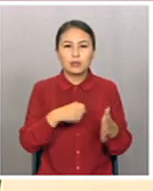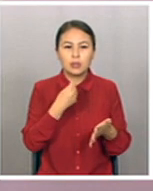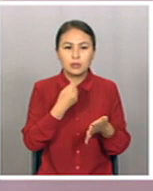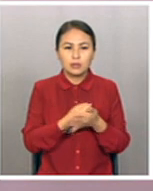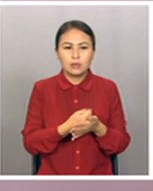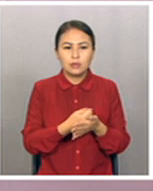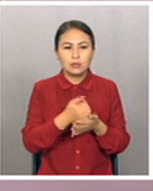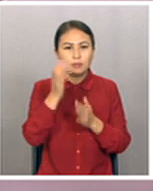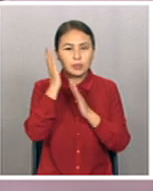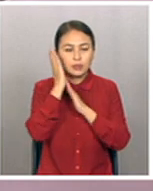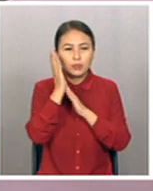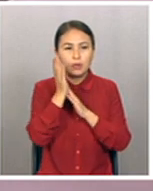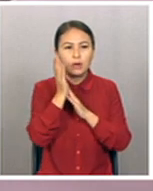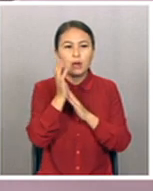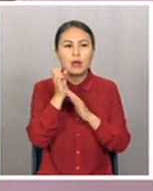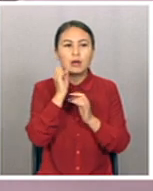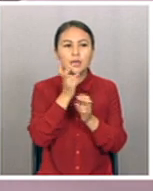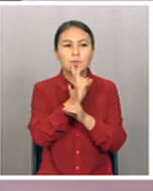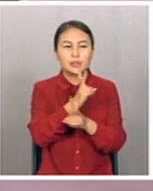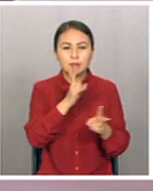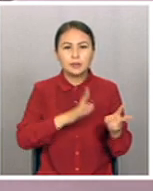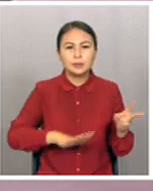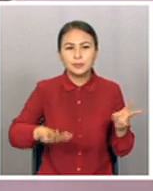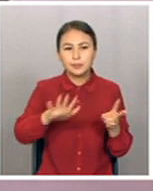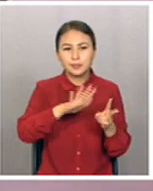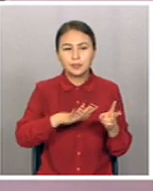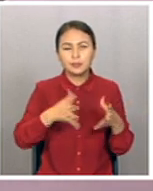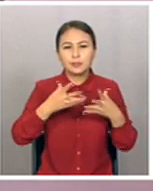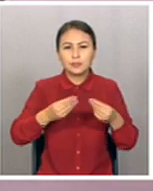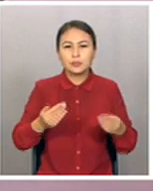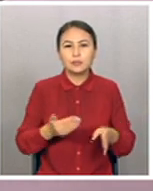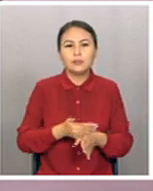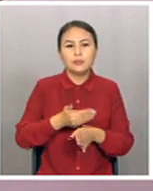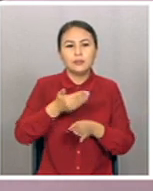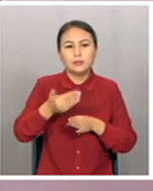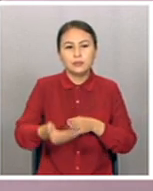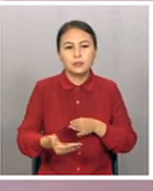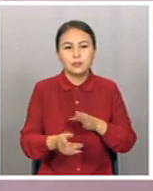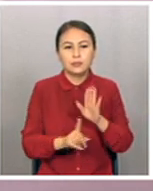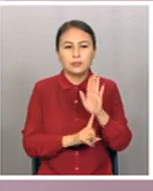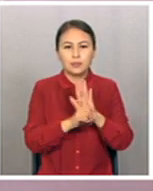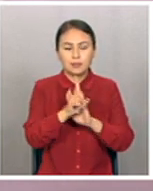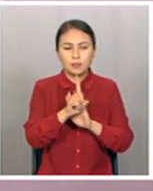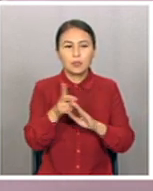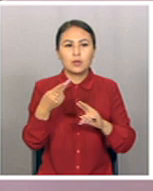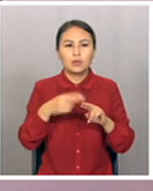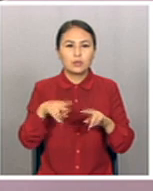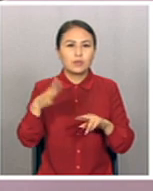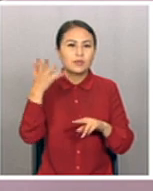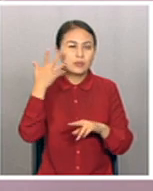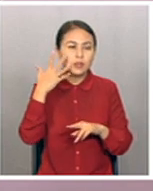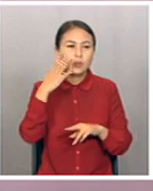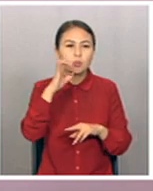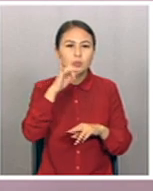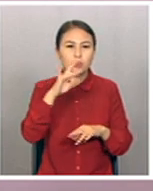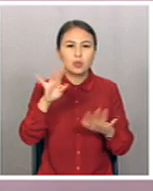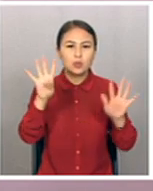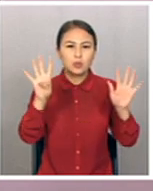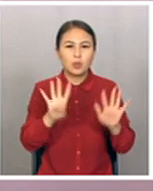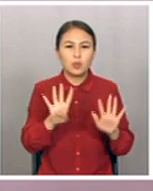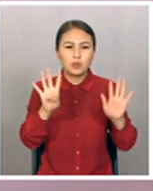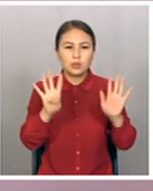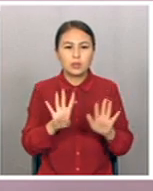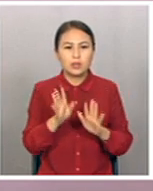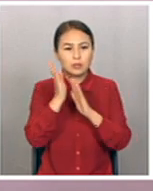ұйықтайды. Ал кейбір аймақтарда көктем кеш шығады. Ол кезде суырлар 9